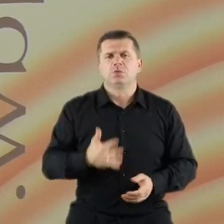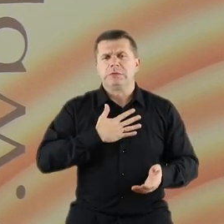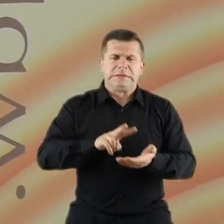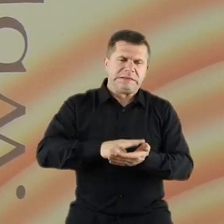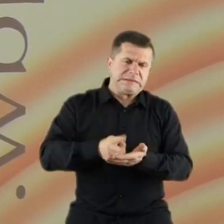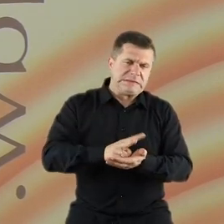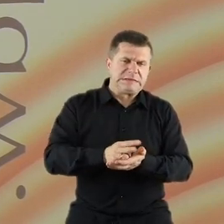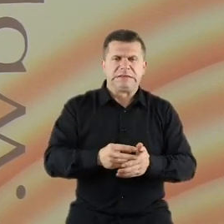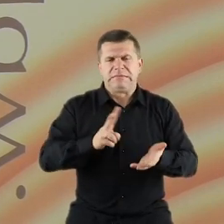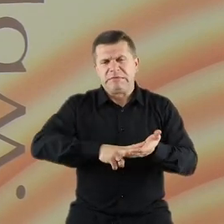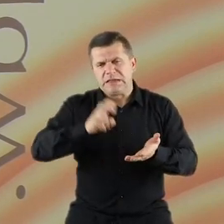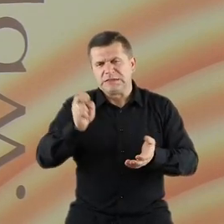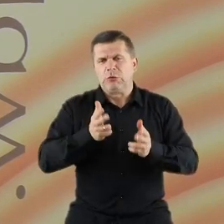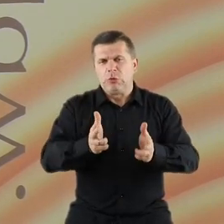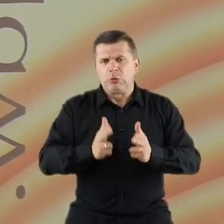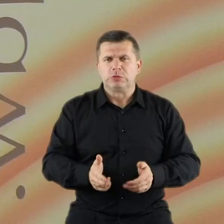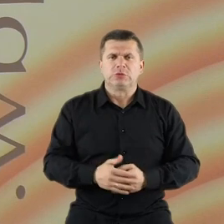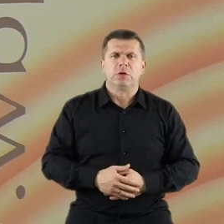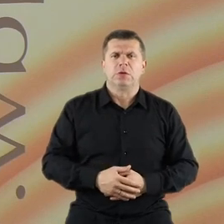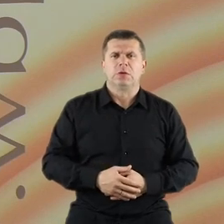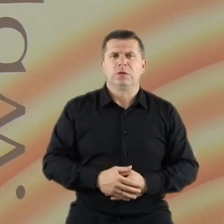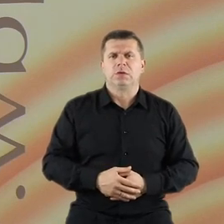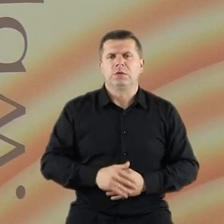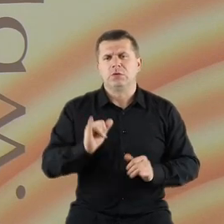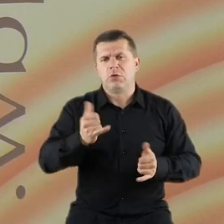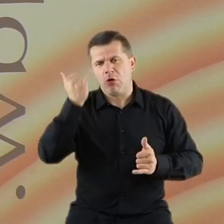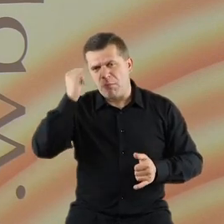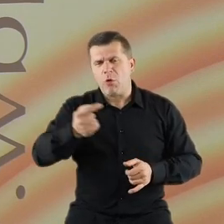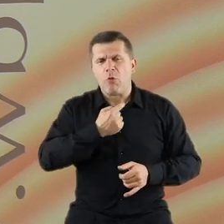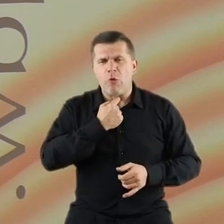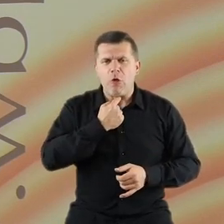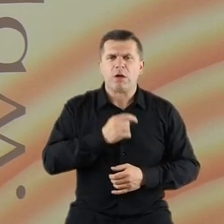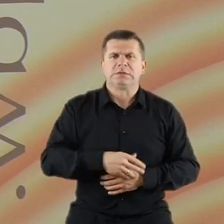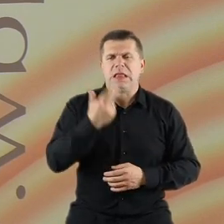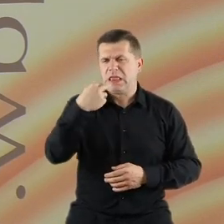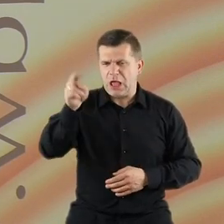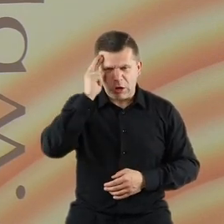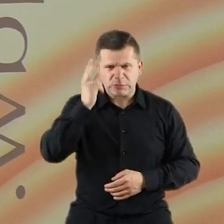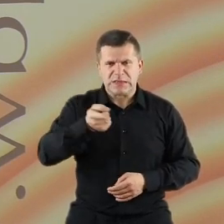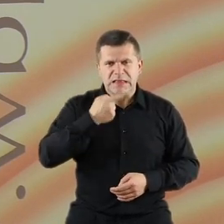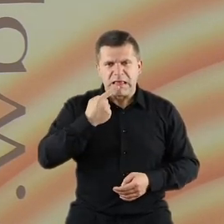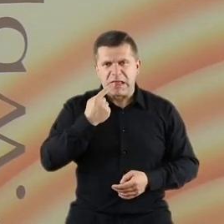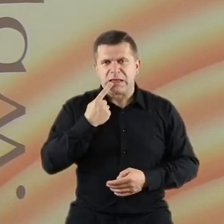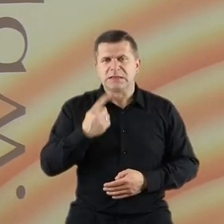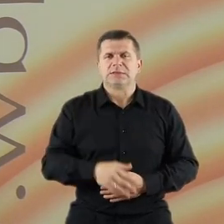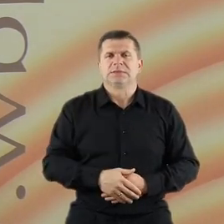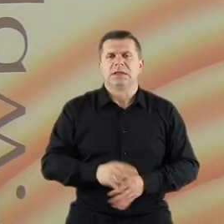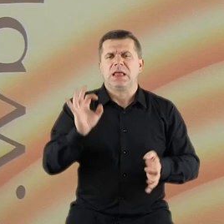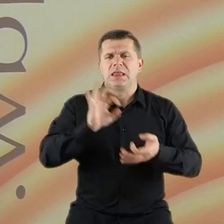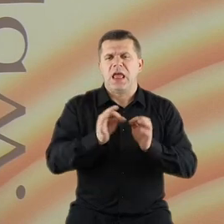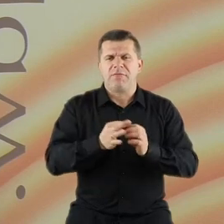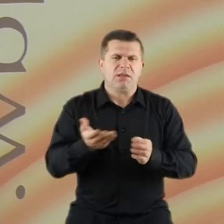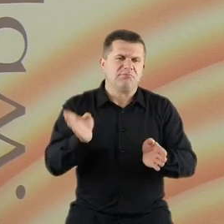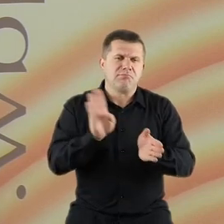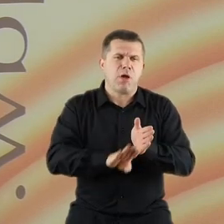rzuca się z nim razem w górę wyskakuje z łóżka mówi coś przez usta chorego bądź obcym głosem bądź niezrozumiałym językiem lub językiem